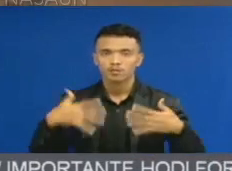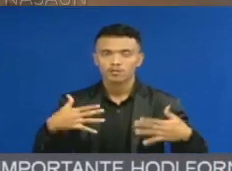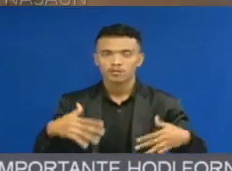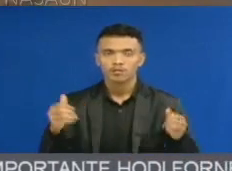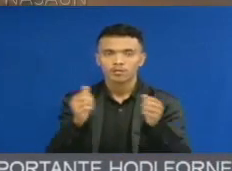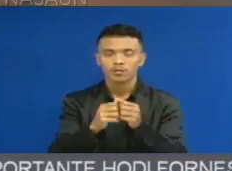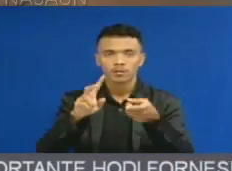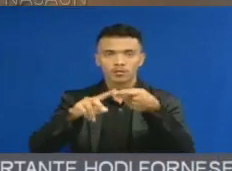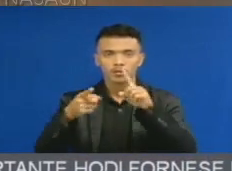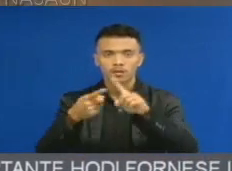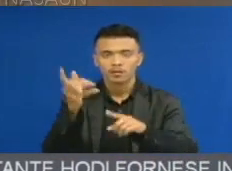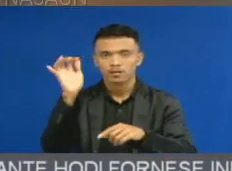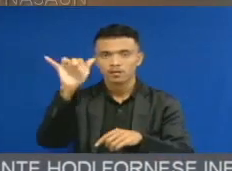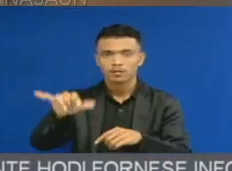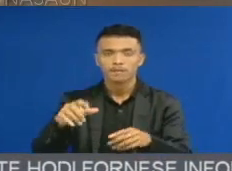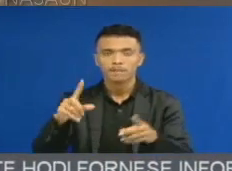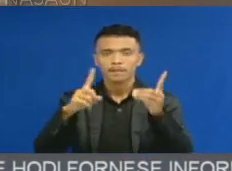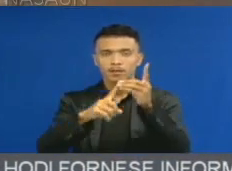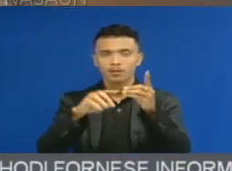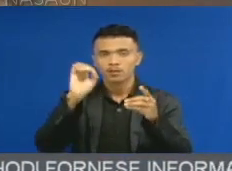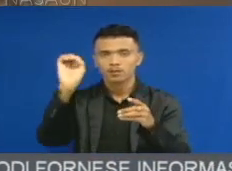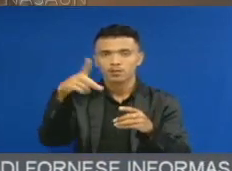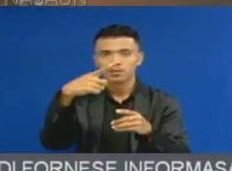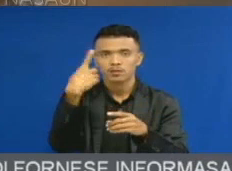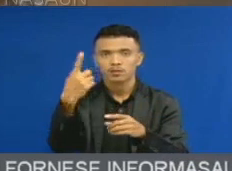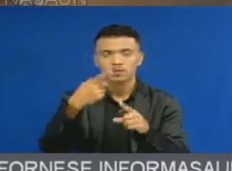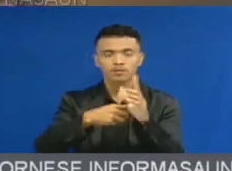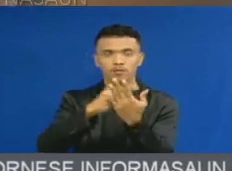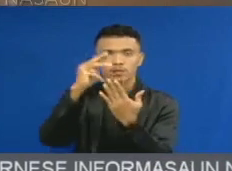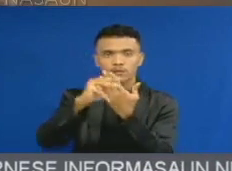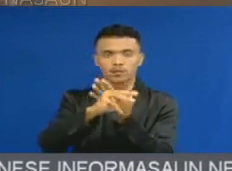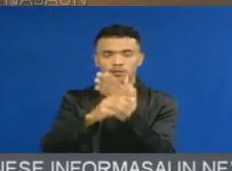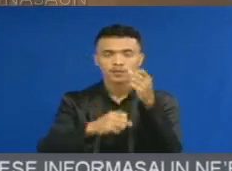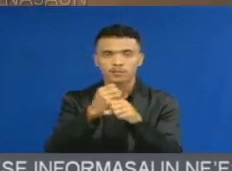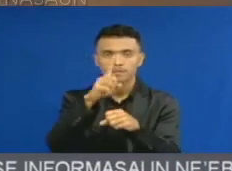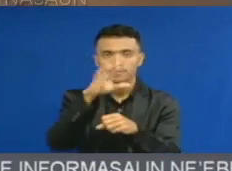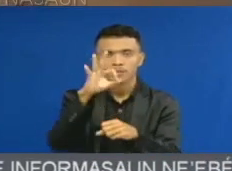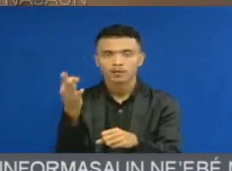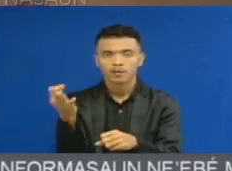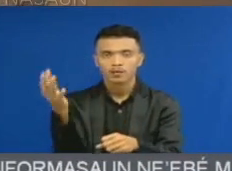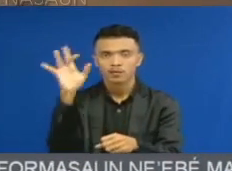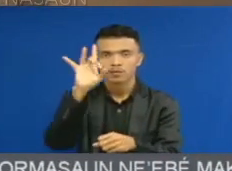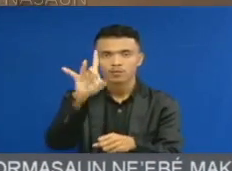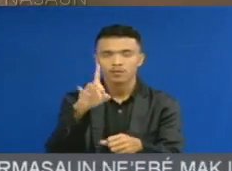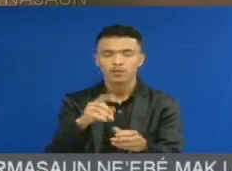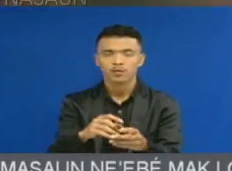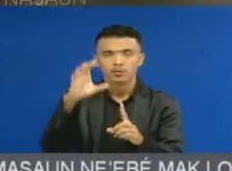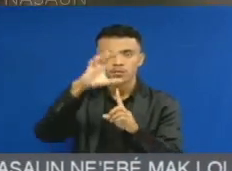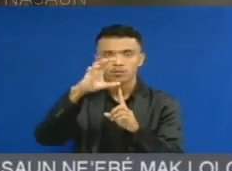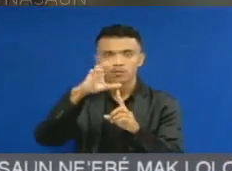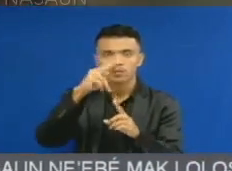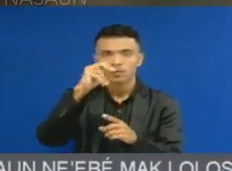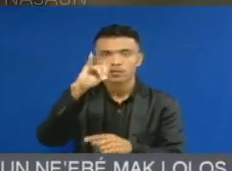dan luta. Mai be iha loron sanulu resingida fulang marsu riung ida atu sia sianulu resingwalu. Komandante